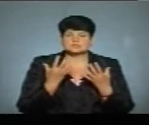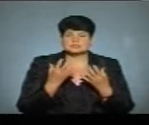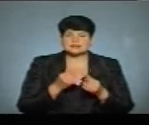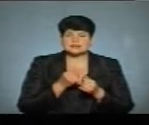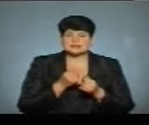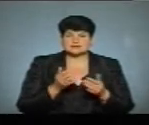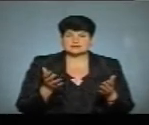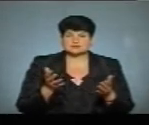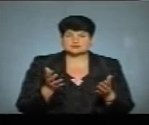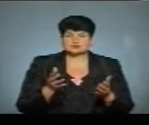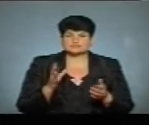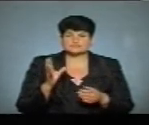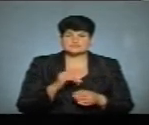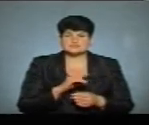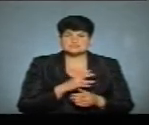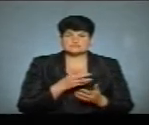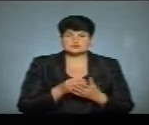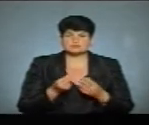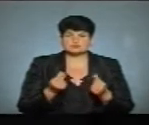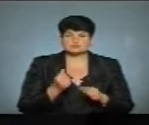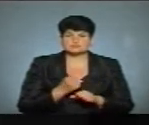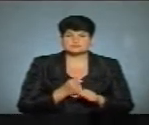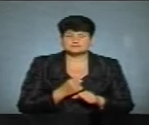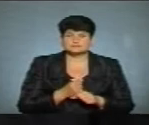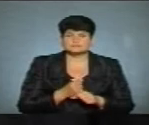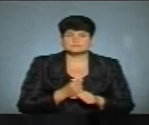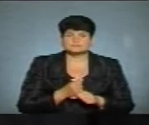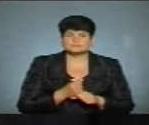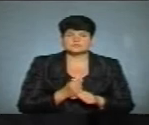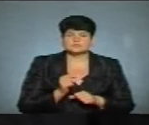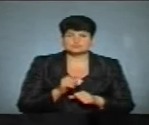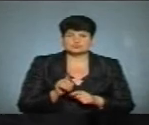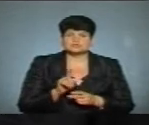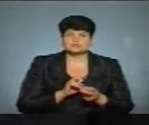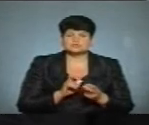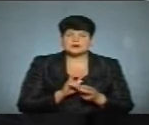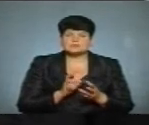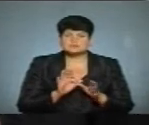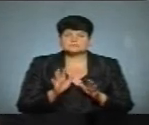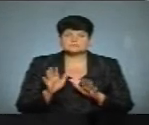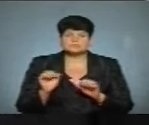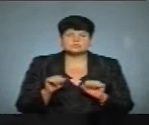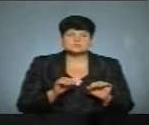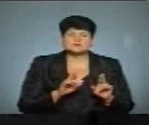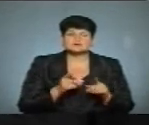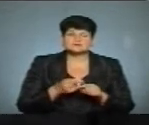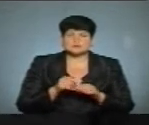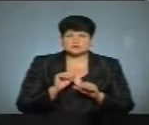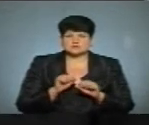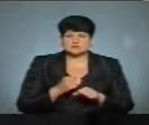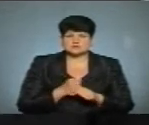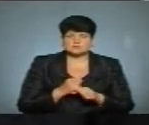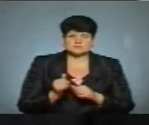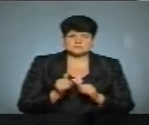цього осилити, звичайно, власними коштами. І тому шукаються варіанти, як це можна зробити так, щоб забезпечити